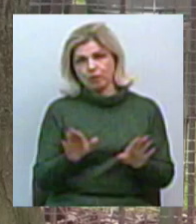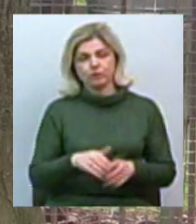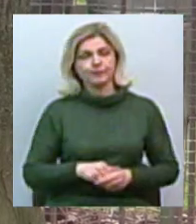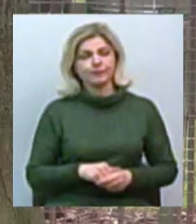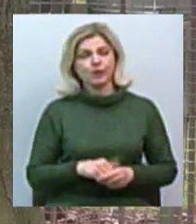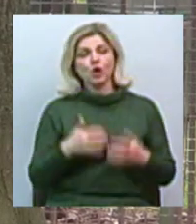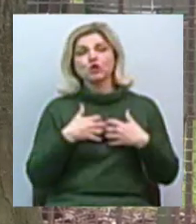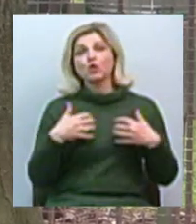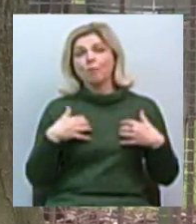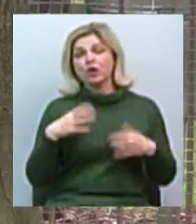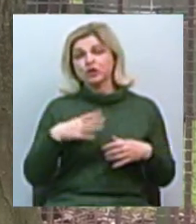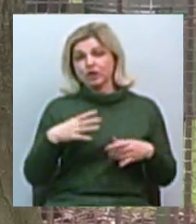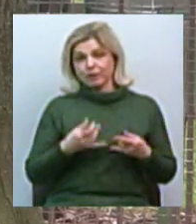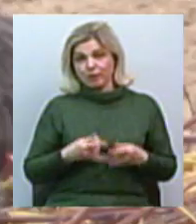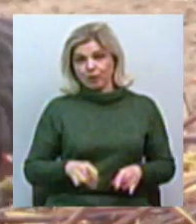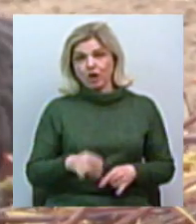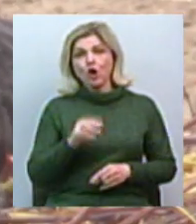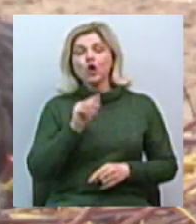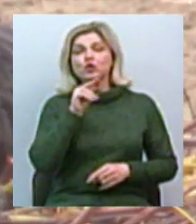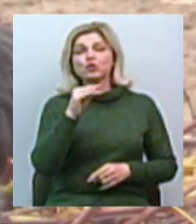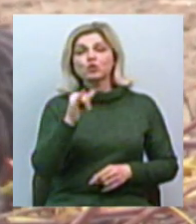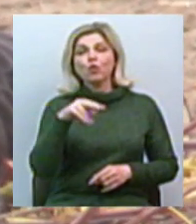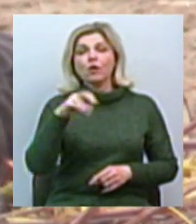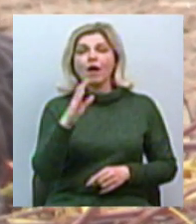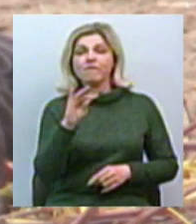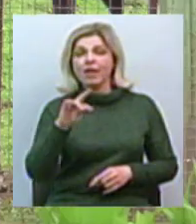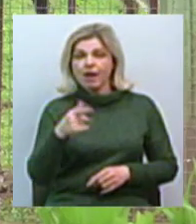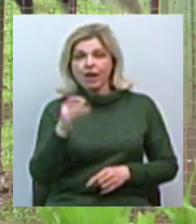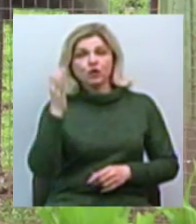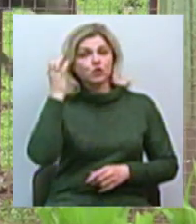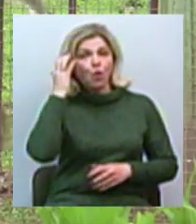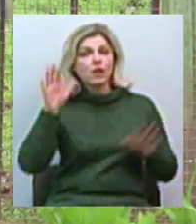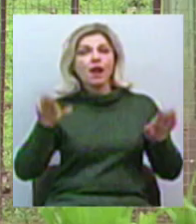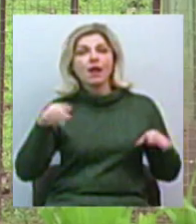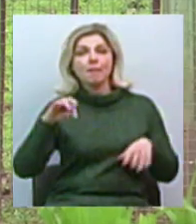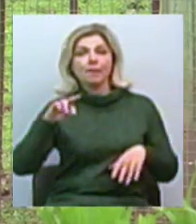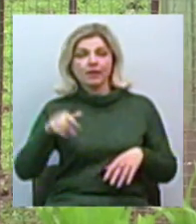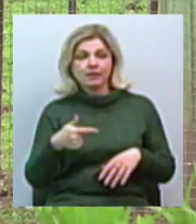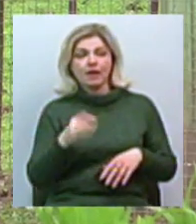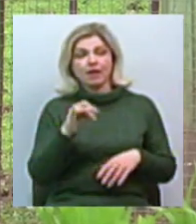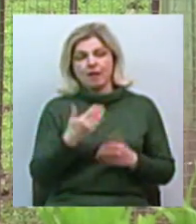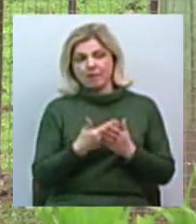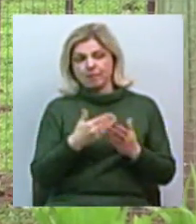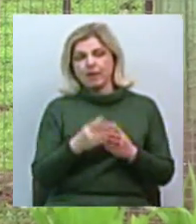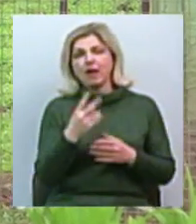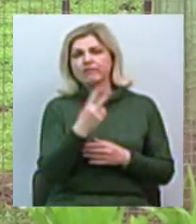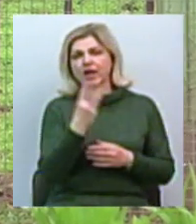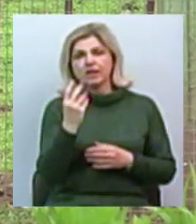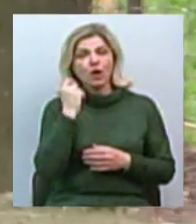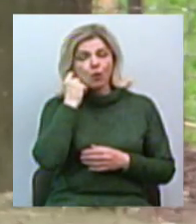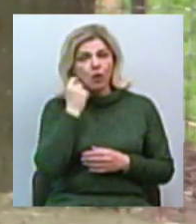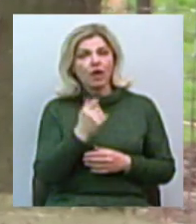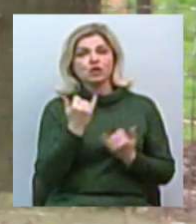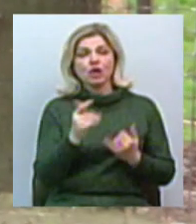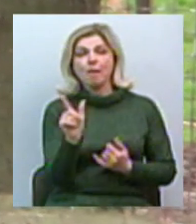Зоопарку чекають поповнення від даурських журавлів та чорних лебедів. Журавлі Борисфен та Ольвія разом близько 23 років. Зараз